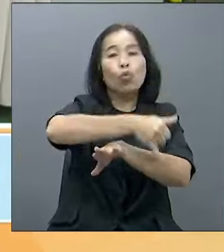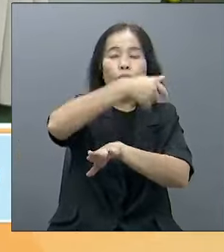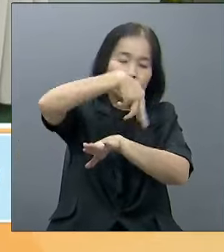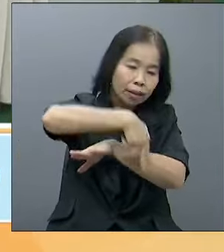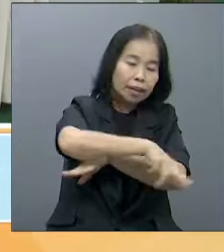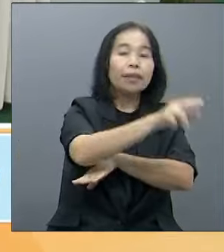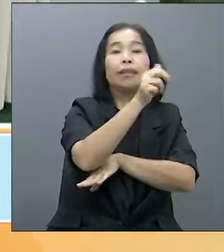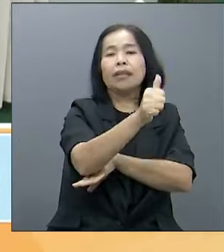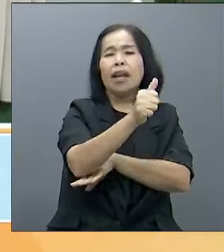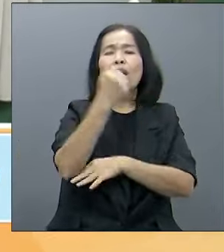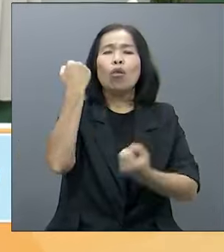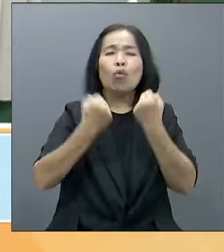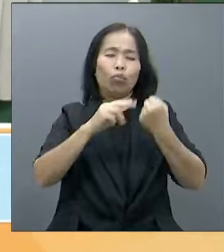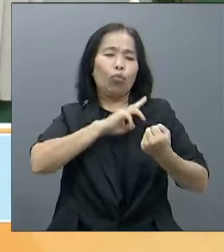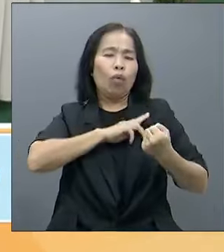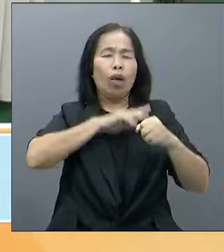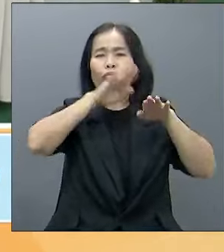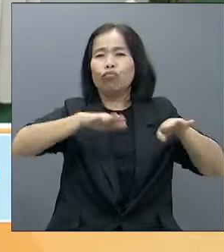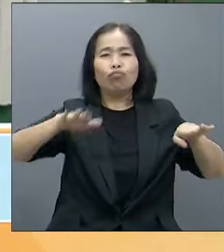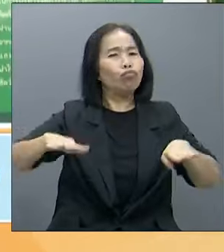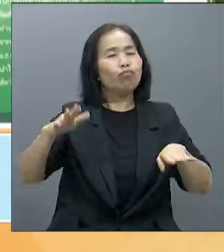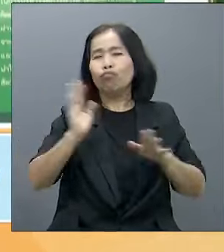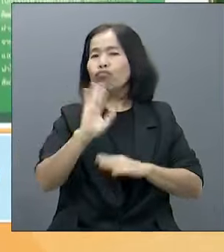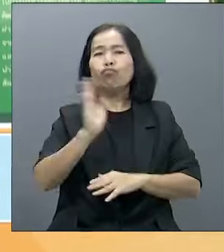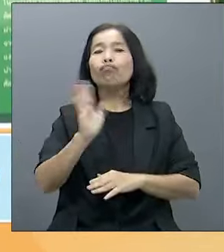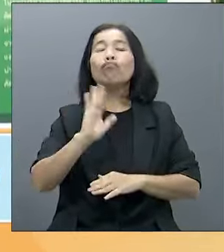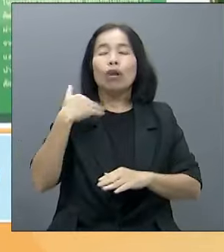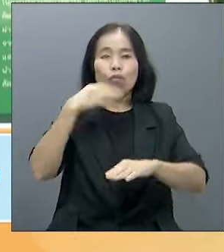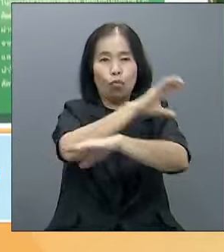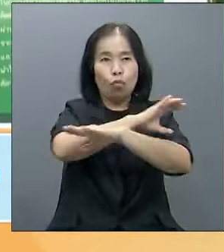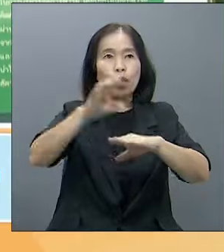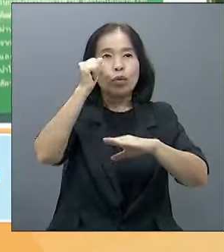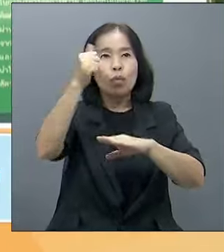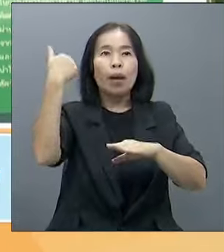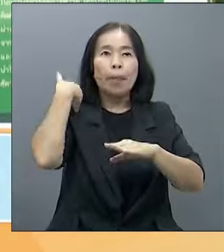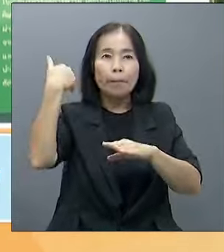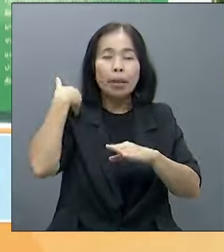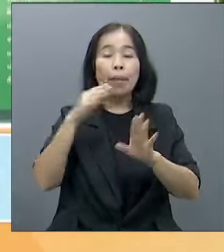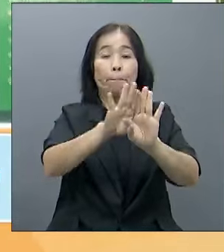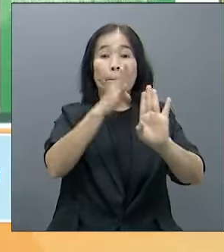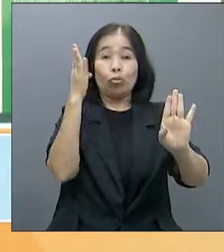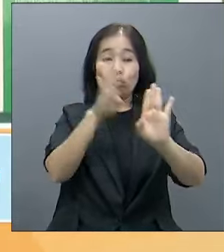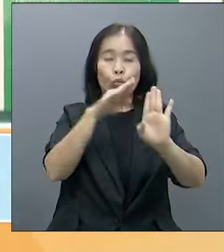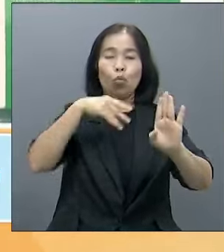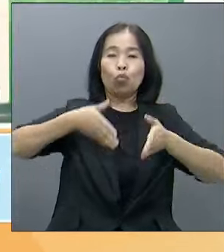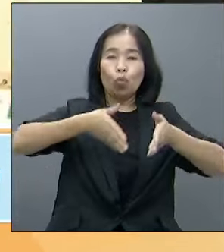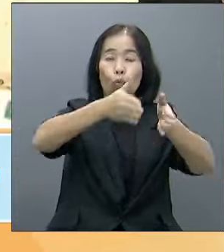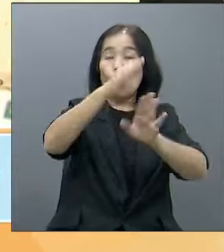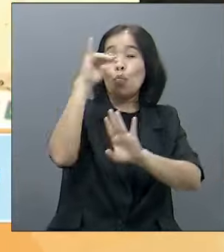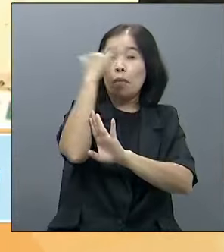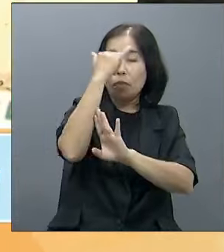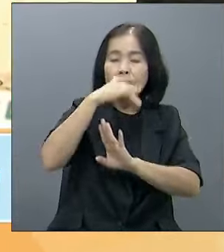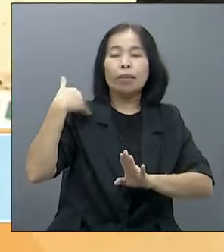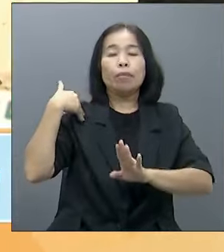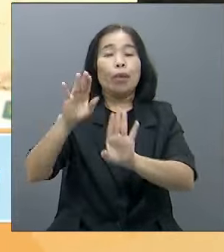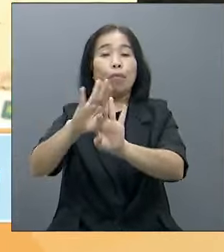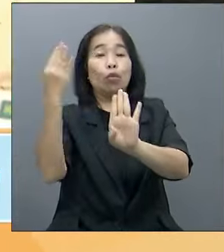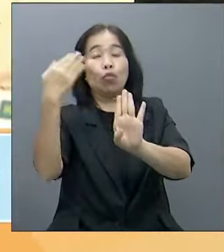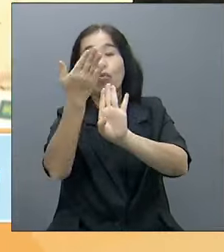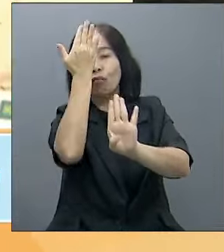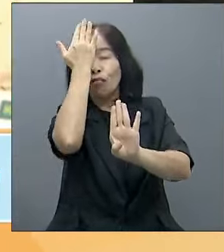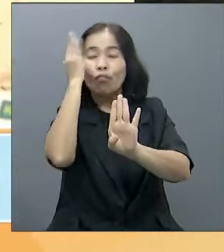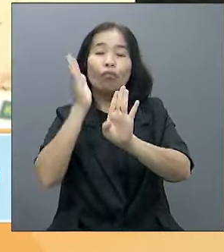างานเนี่ยมันก็จะไล่เรียงกันไปยาวๆงามประตูงามวงวานประตูพหลไล่ไปจนถึงประตูวิภาวดียาวๆมีเวลาอยู่ว่างจ